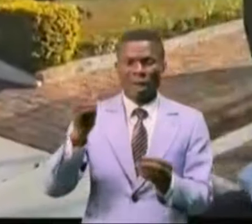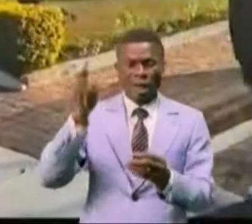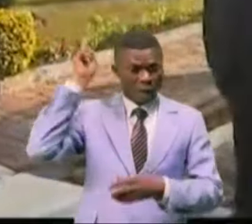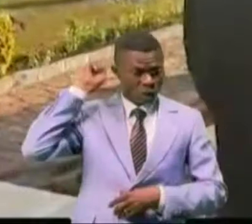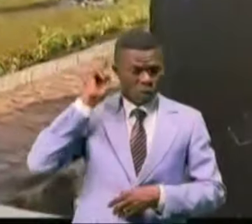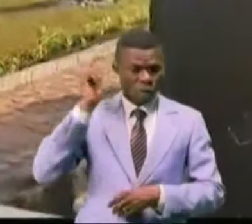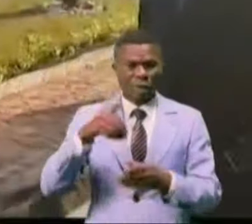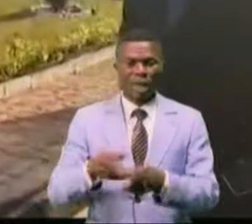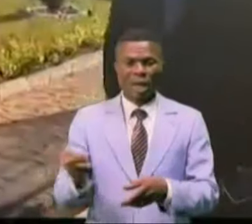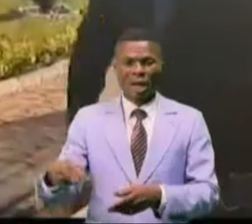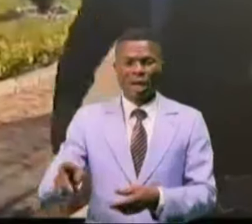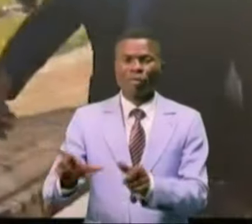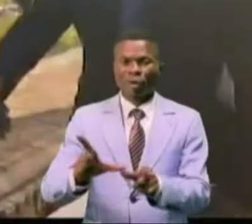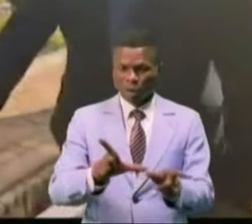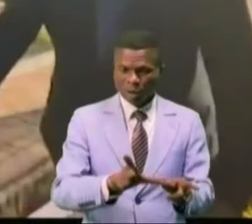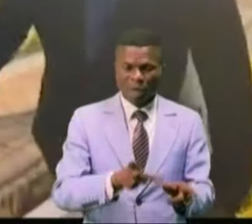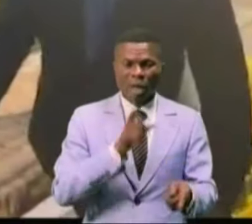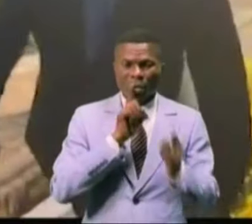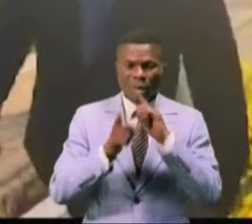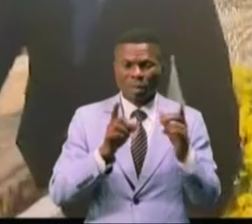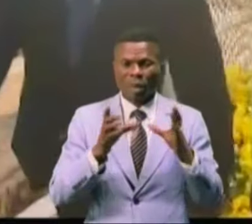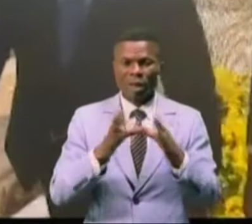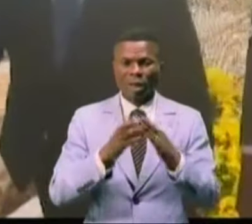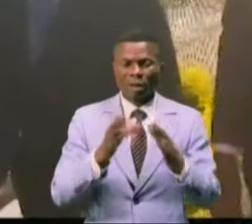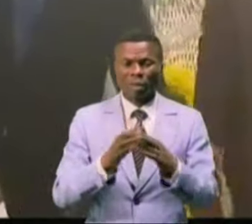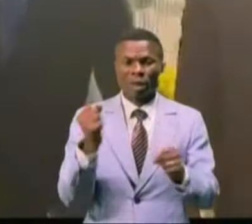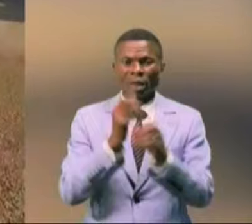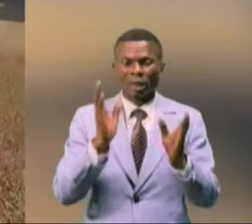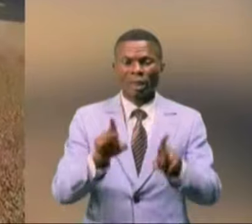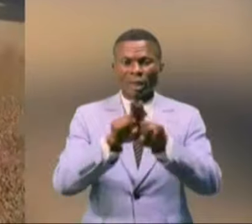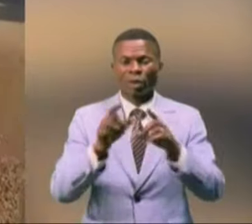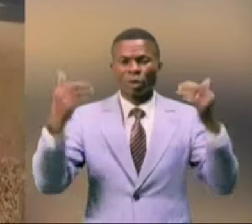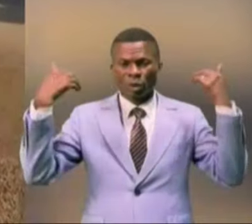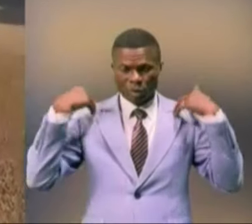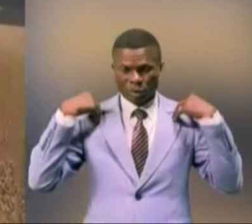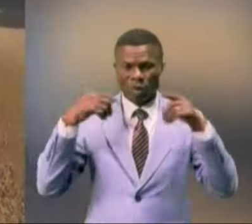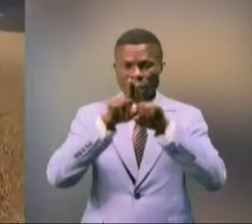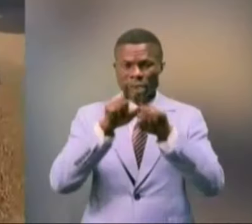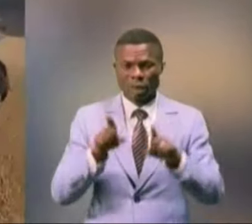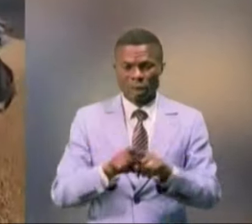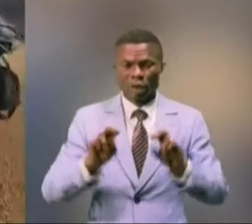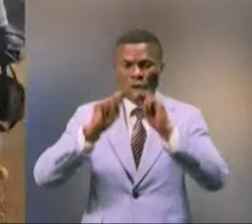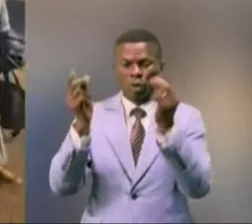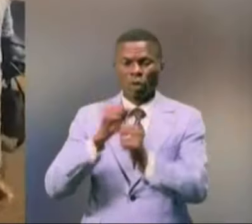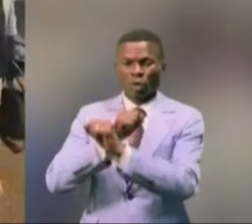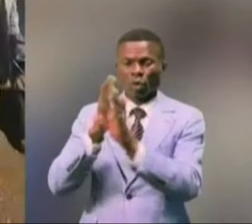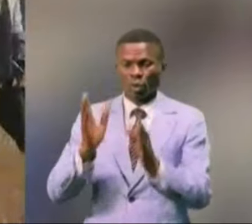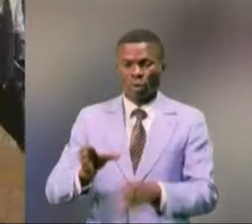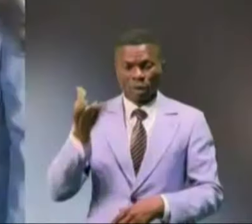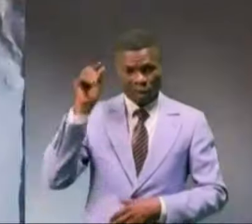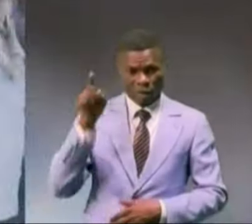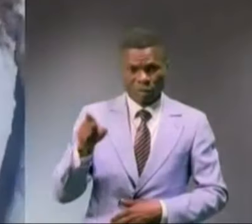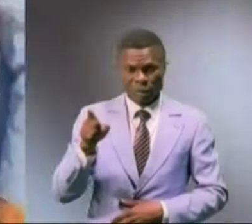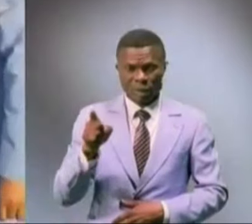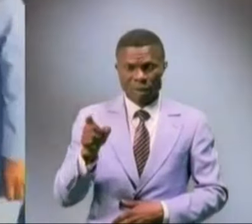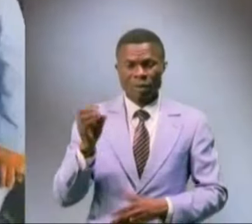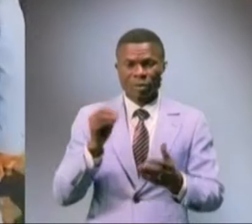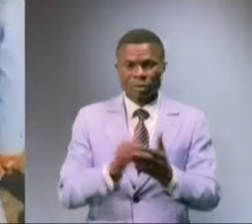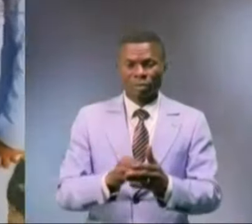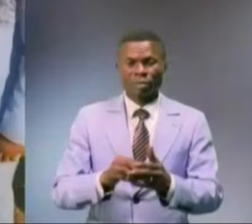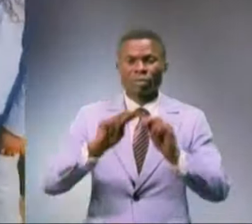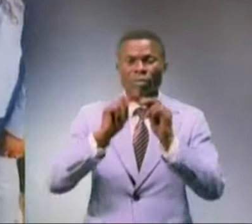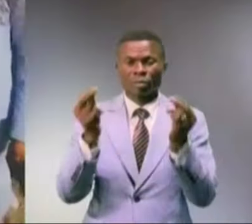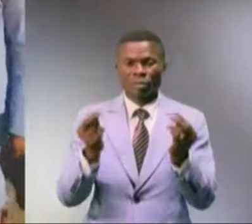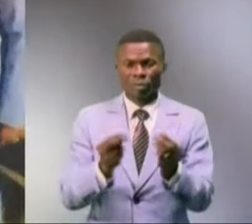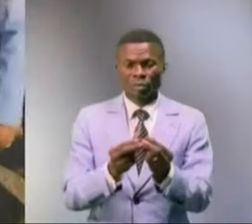lolaba où il a eu des échanges avec les agents et cadres ainsi que l'intersyndical local par ailleurs la grande